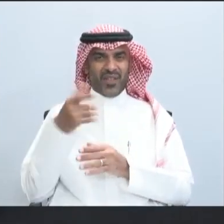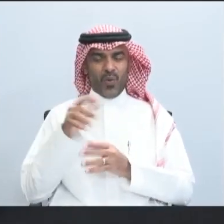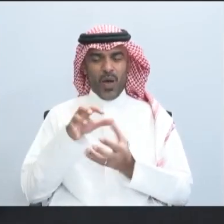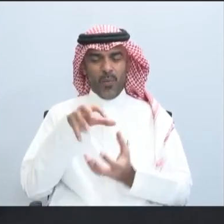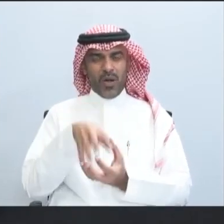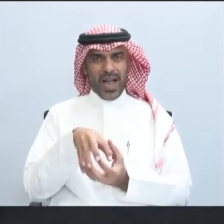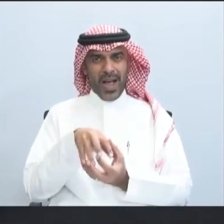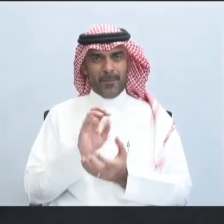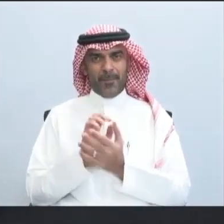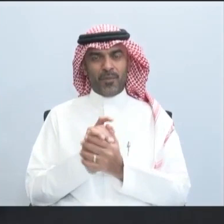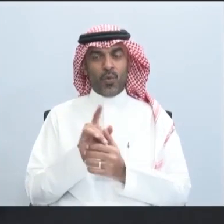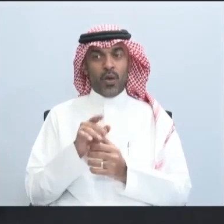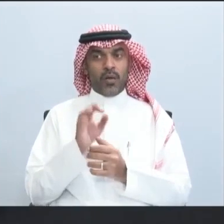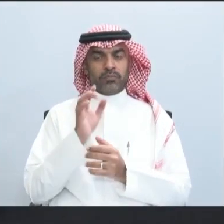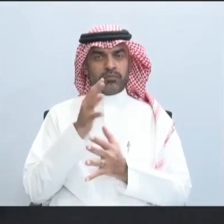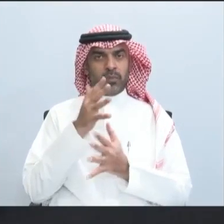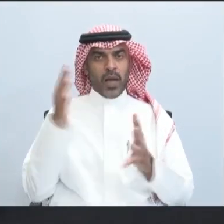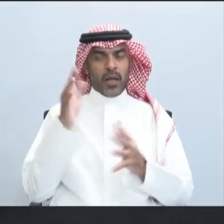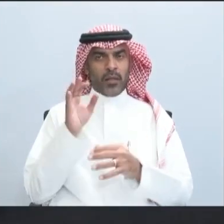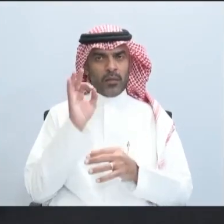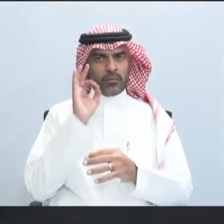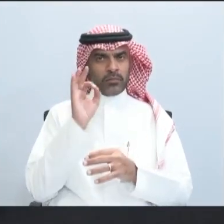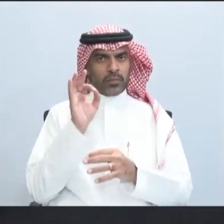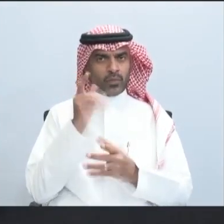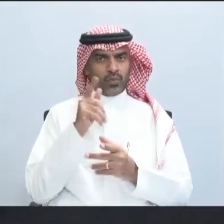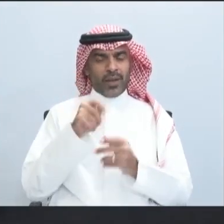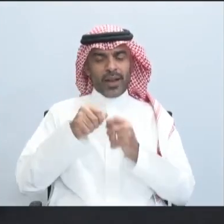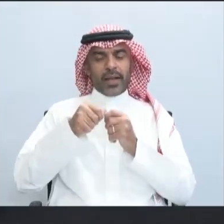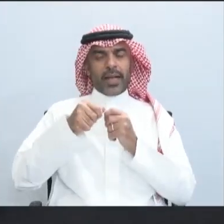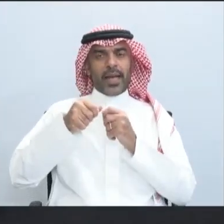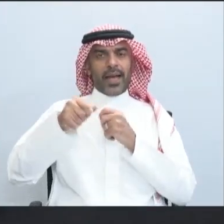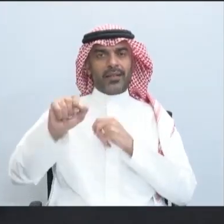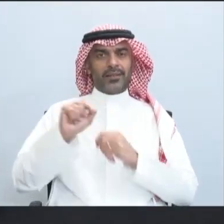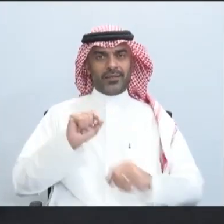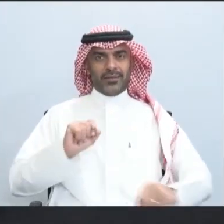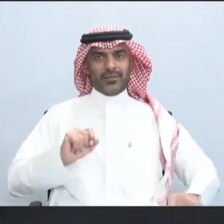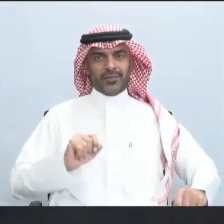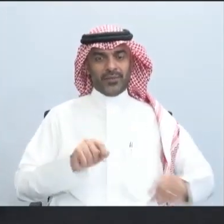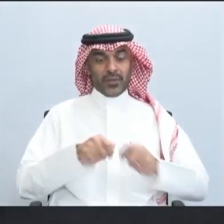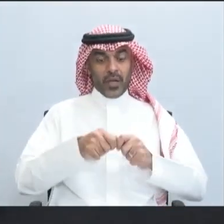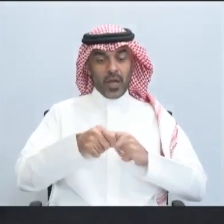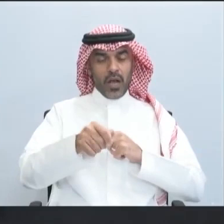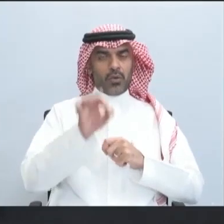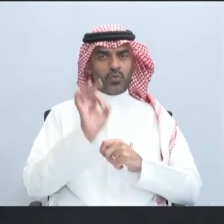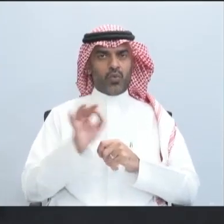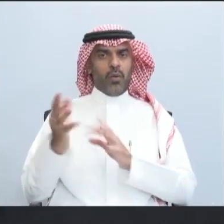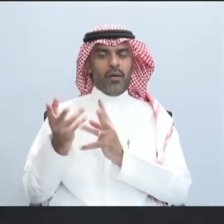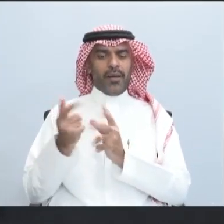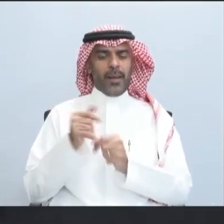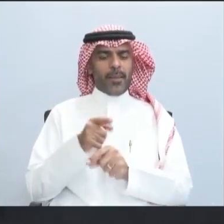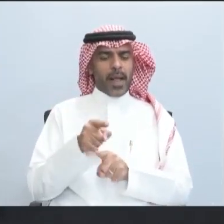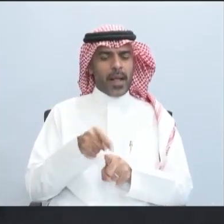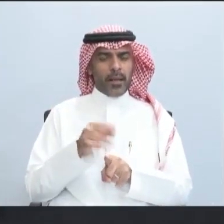اكثر دقه القياس رائعون بالقياس باستخدام المسطره